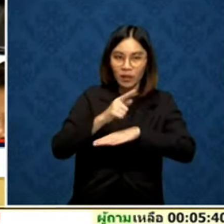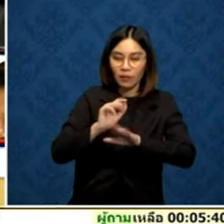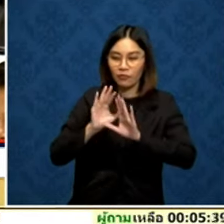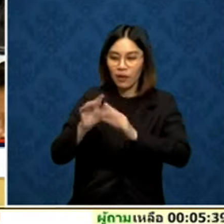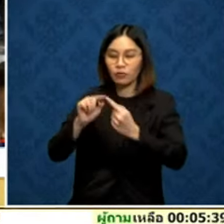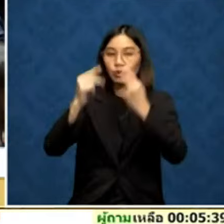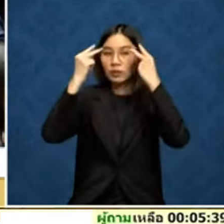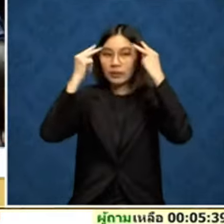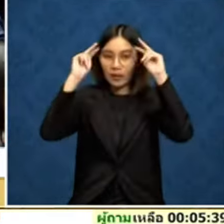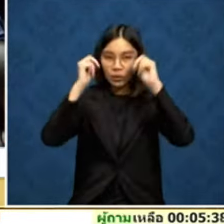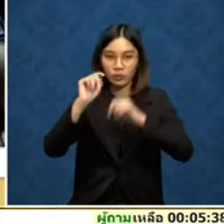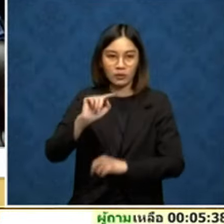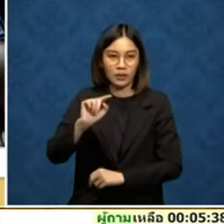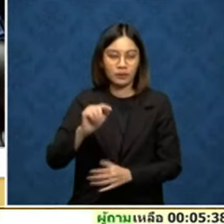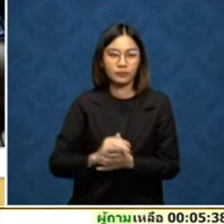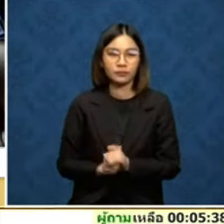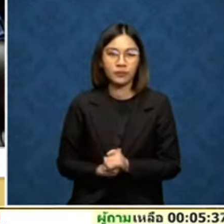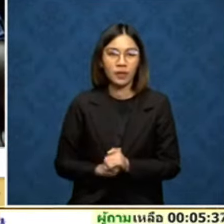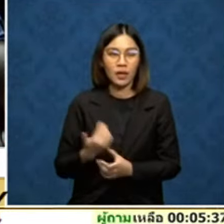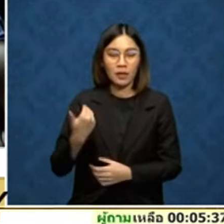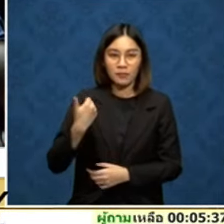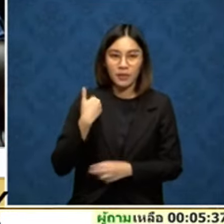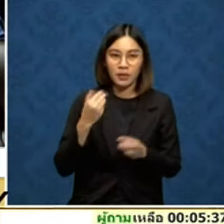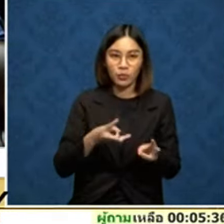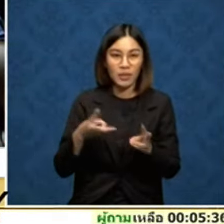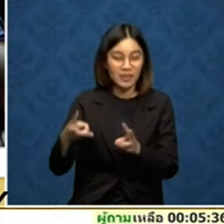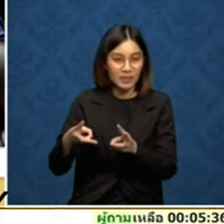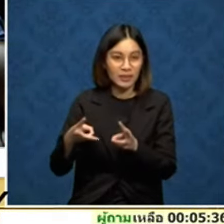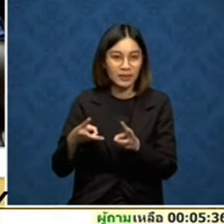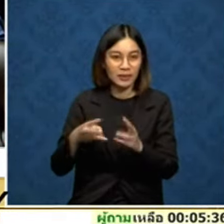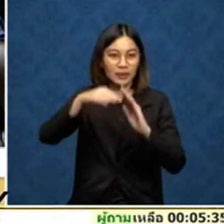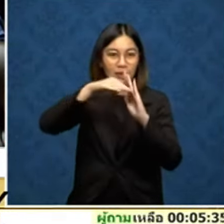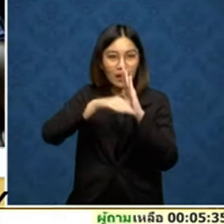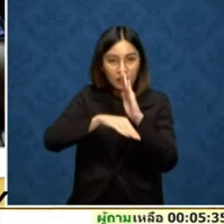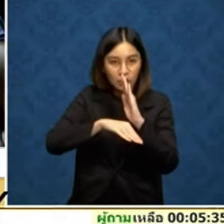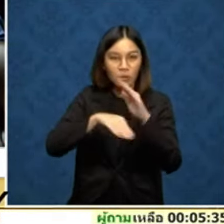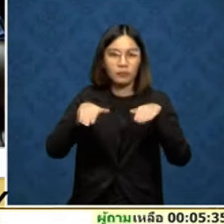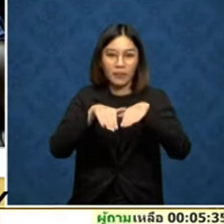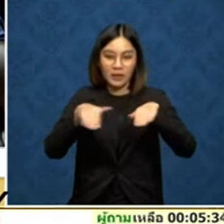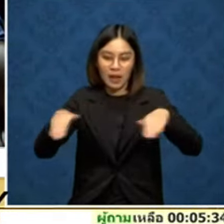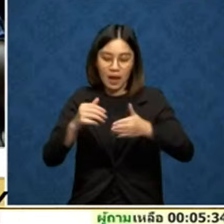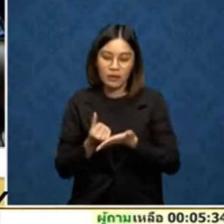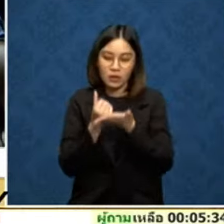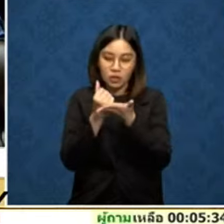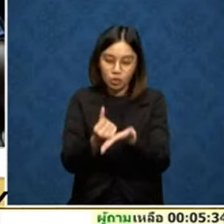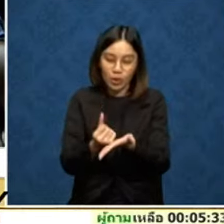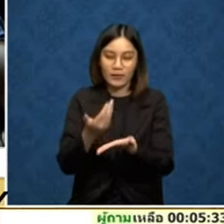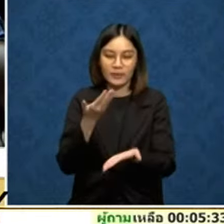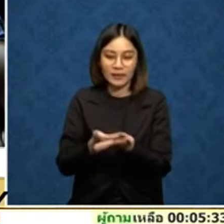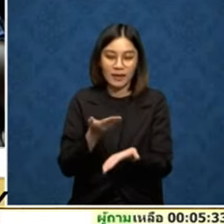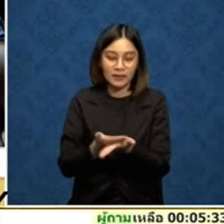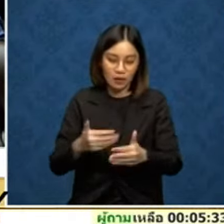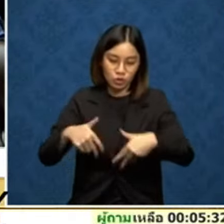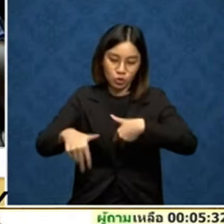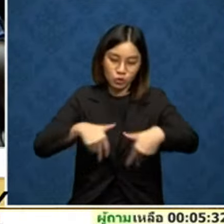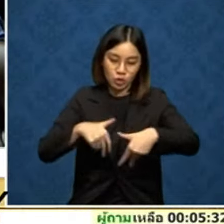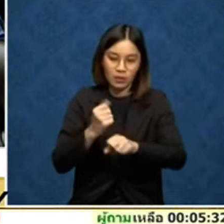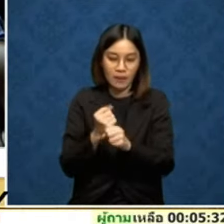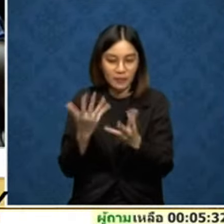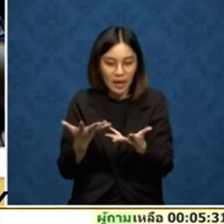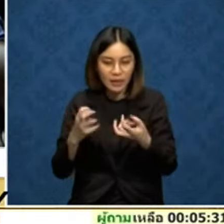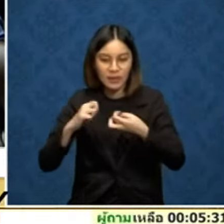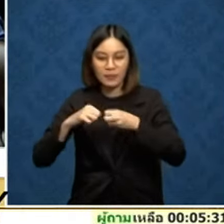ายกรัฐมนตรีค่ะว่าท่านมีแนวโน้มที่จะมีมาตรการช่วยเหลือค่าครองชีพประชาชนหรือว่าแก้ปัญหาเศ